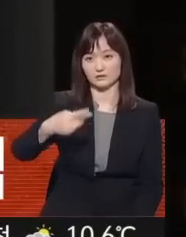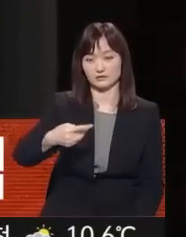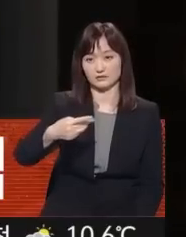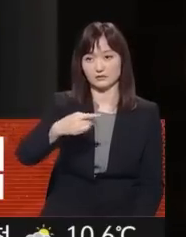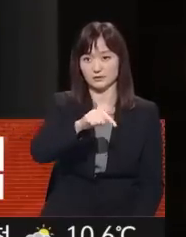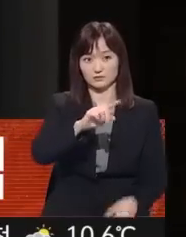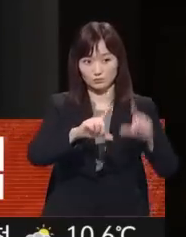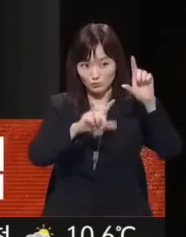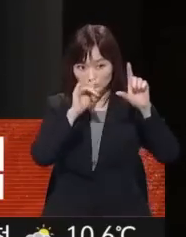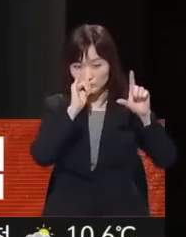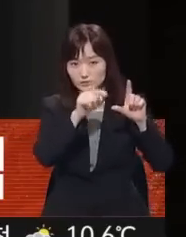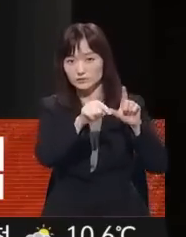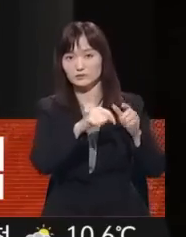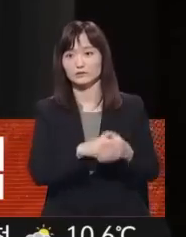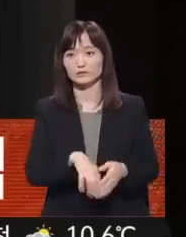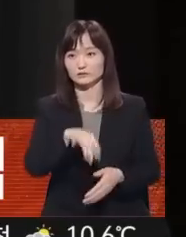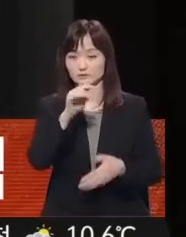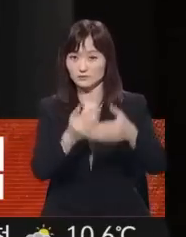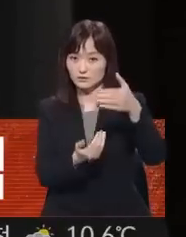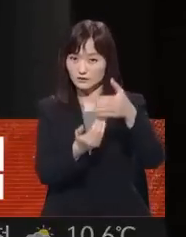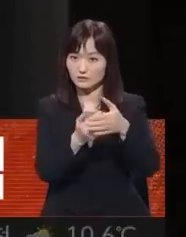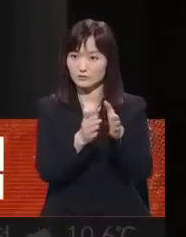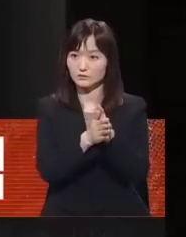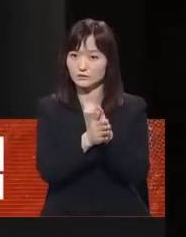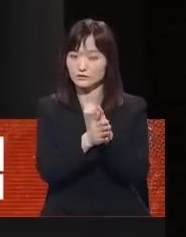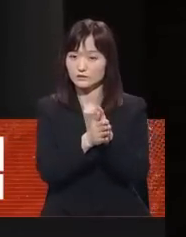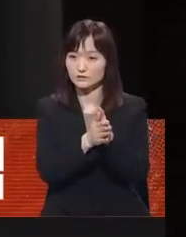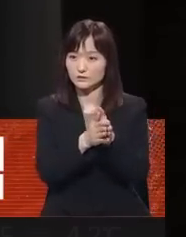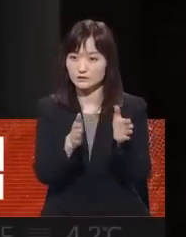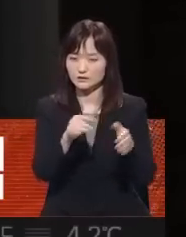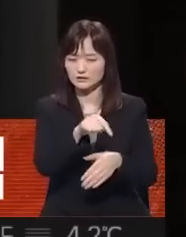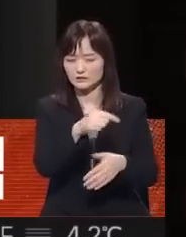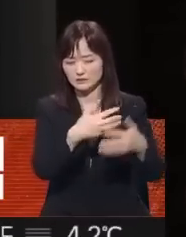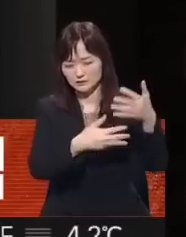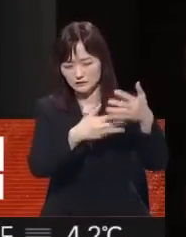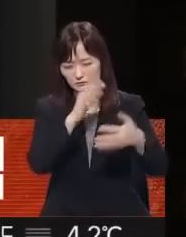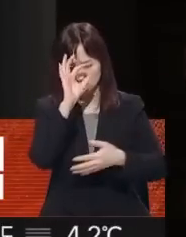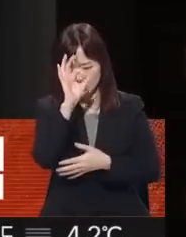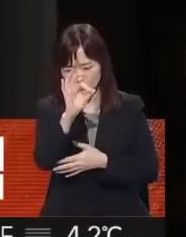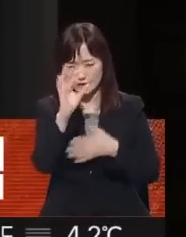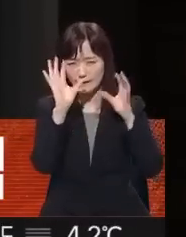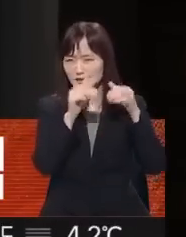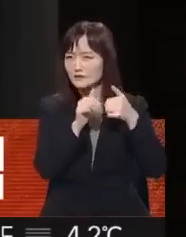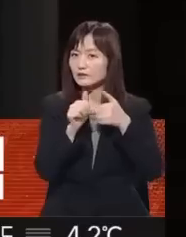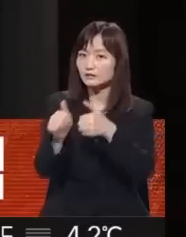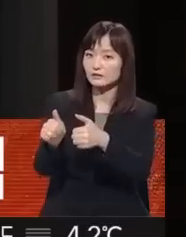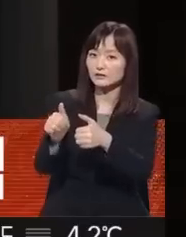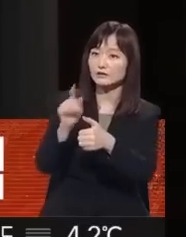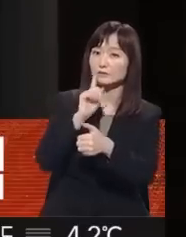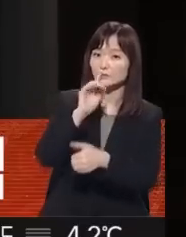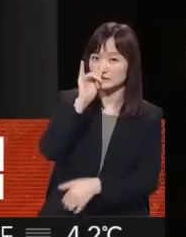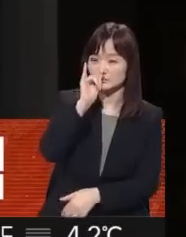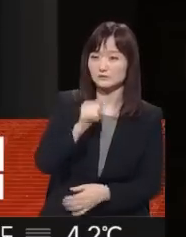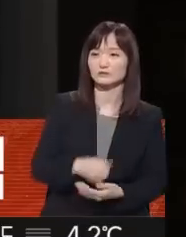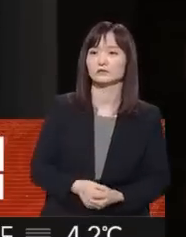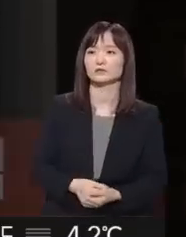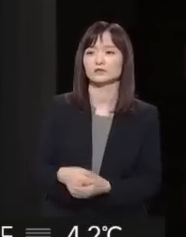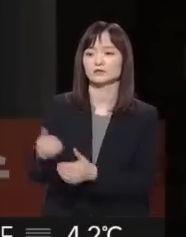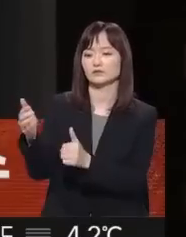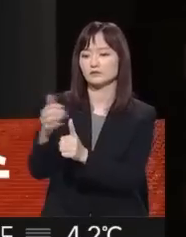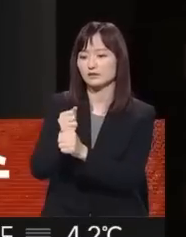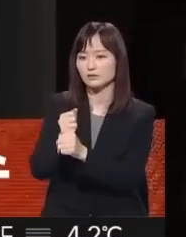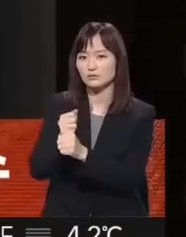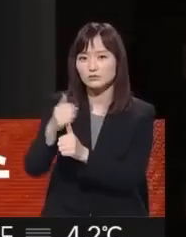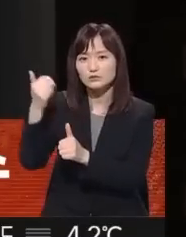그래서이 처음이 사건이 벌어졌을 때만 해도 아 그 드라마 보고 애들이 또 따라 했나 뭐 이런 얘기도 있었는데 자꾸